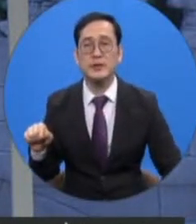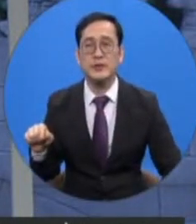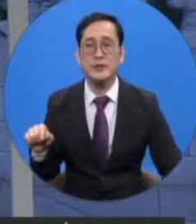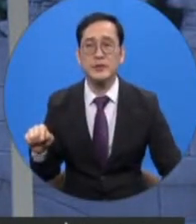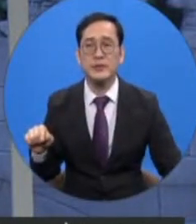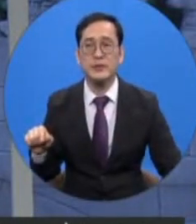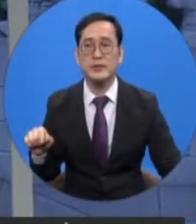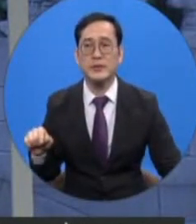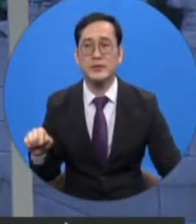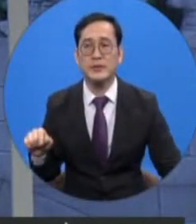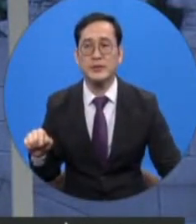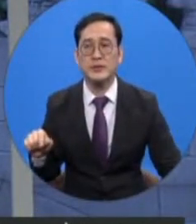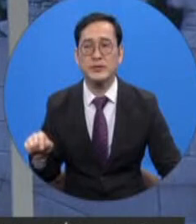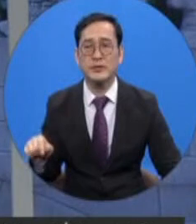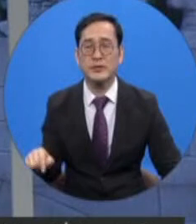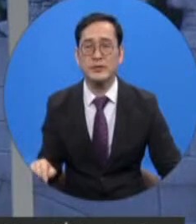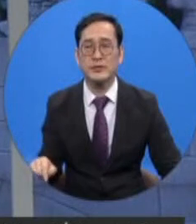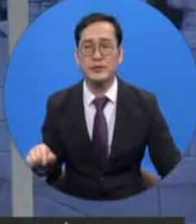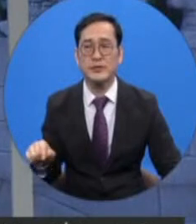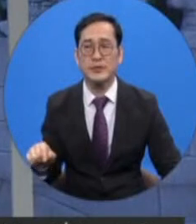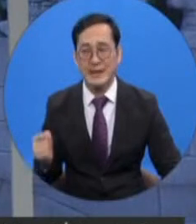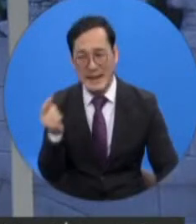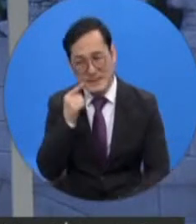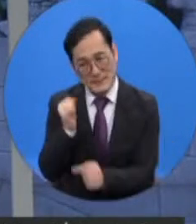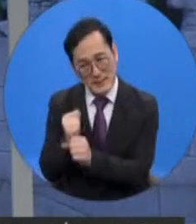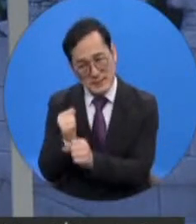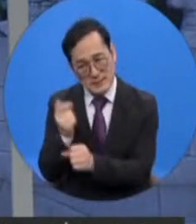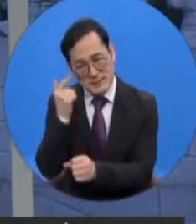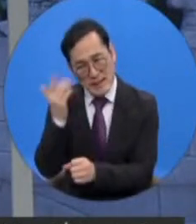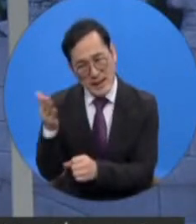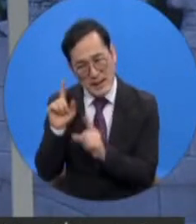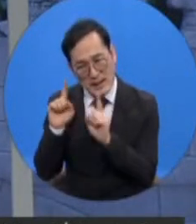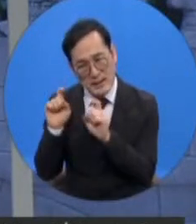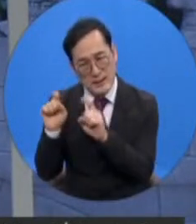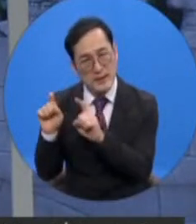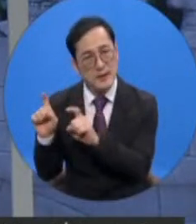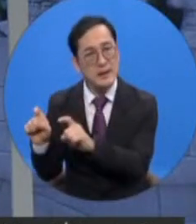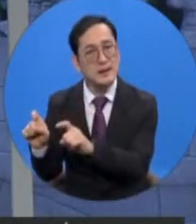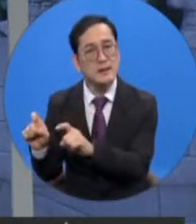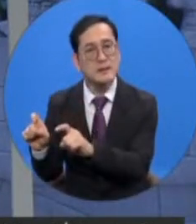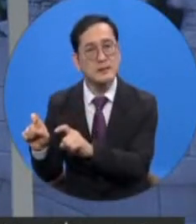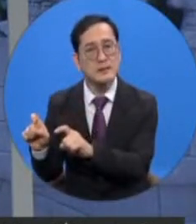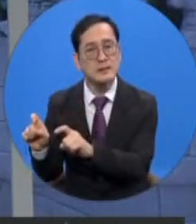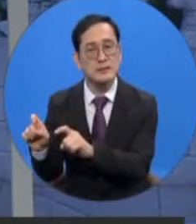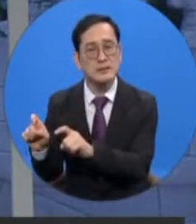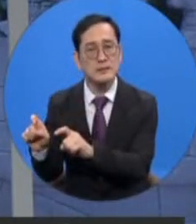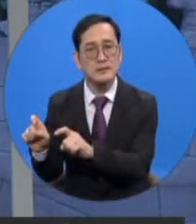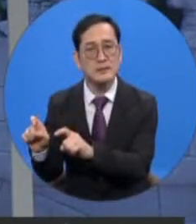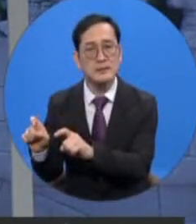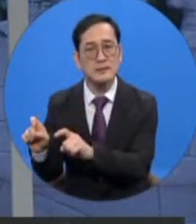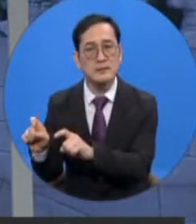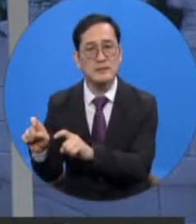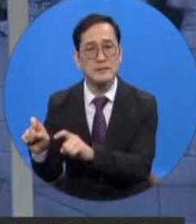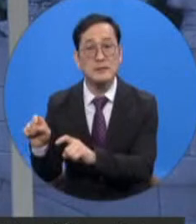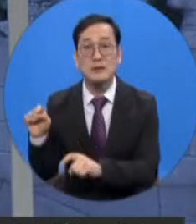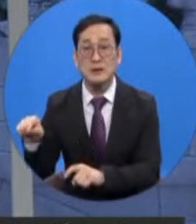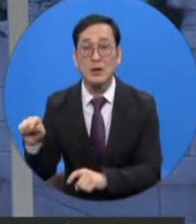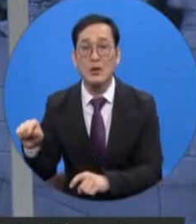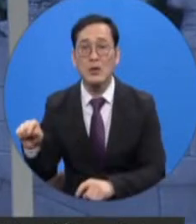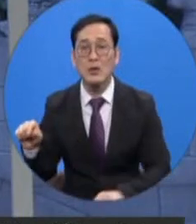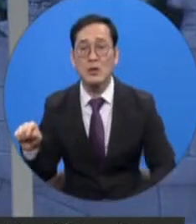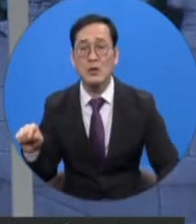때처럼 표창장 위조 때처럼 이거를 조작하고 날조한 것 아니냐라는 의혹을 제기하고 있는데 지금 이에 대한 사실관계